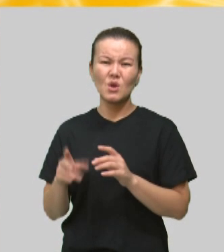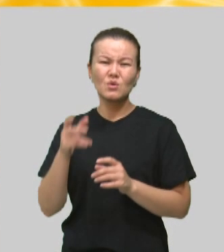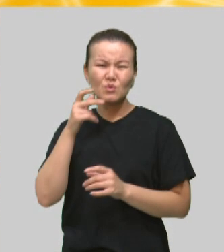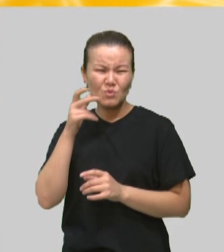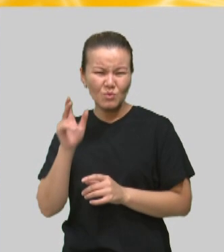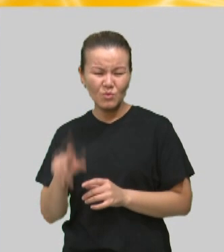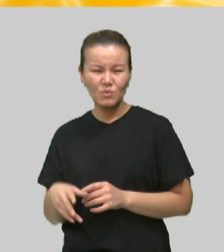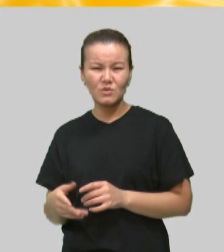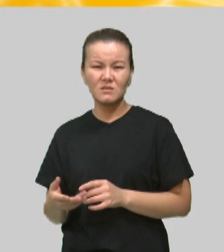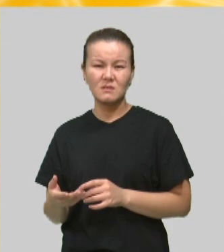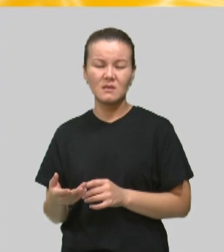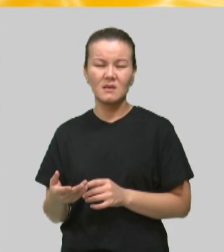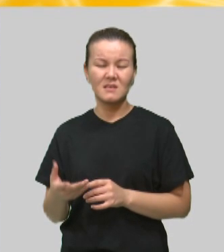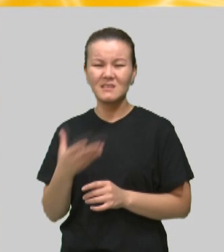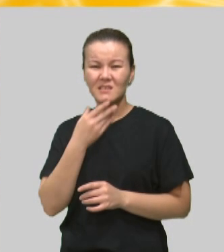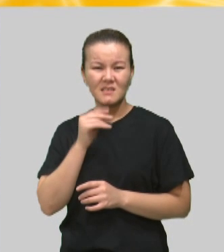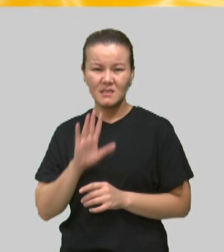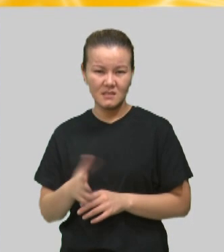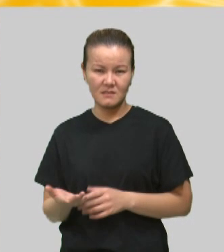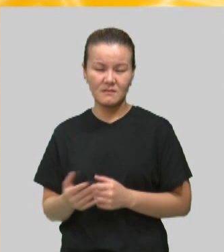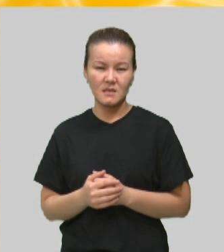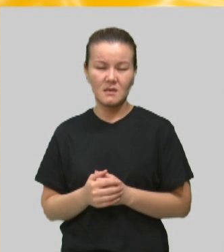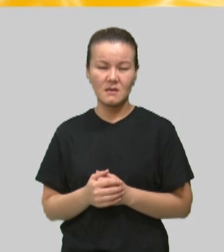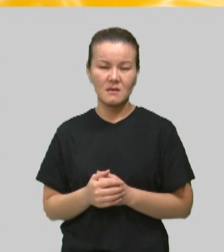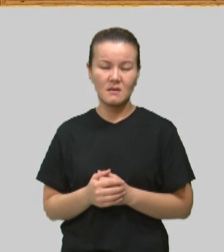скучной, некрасивой.